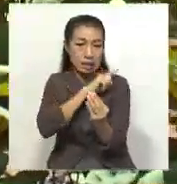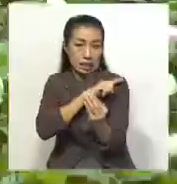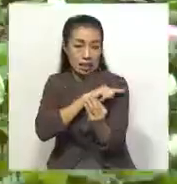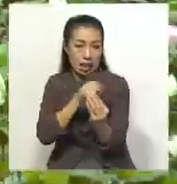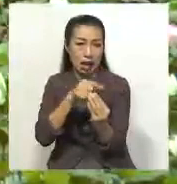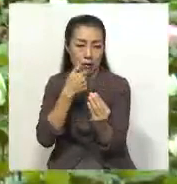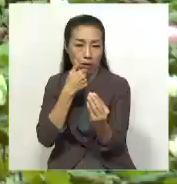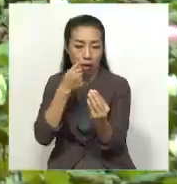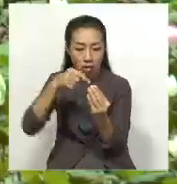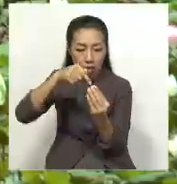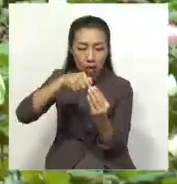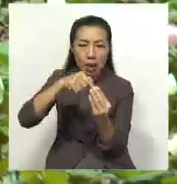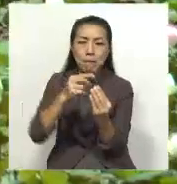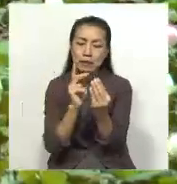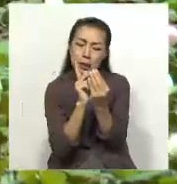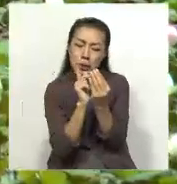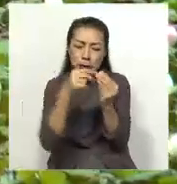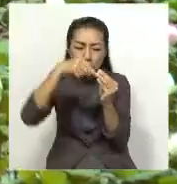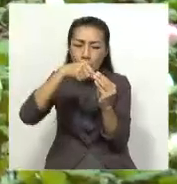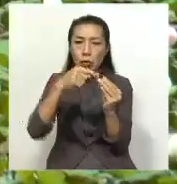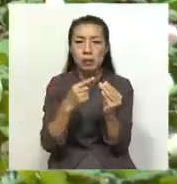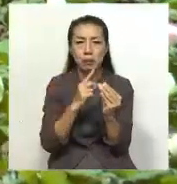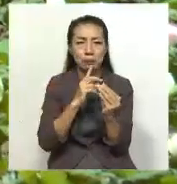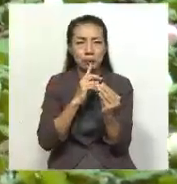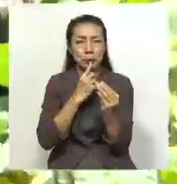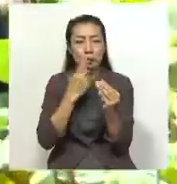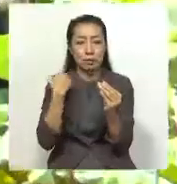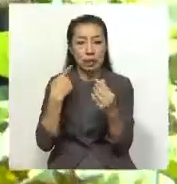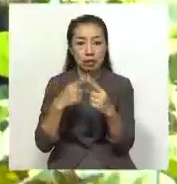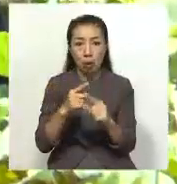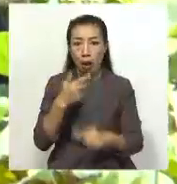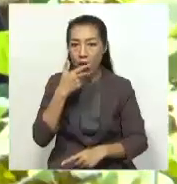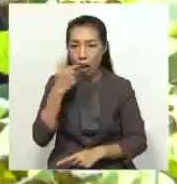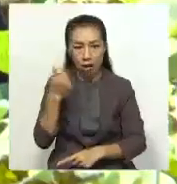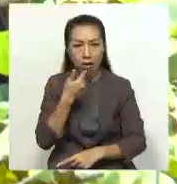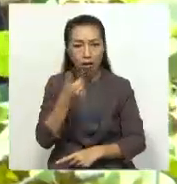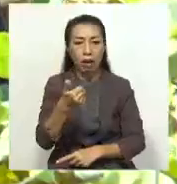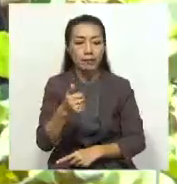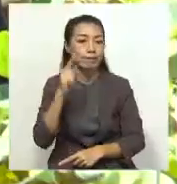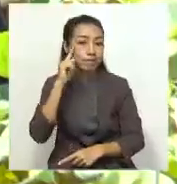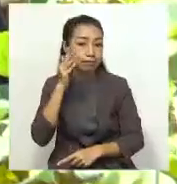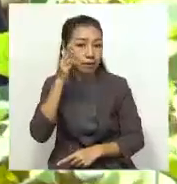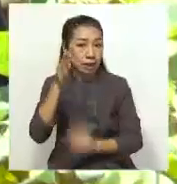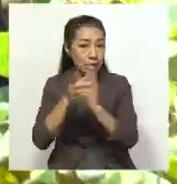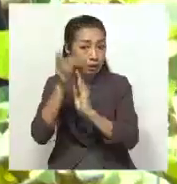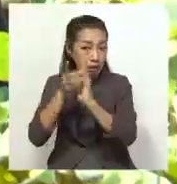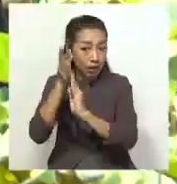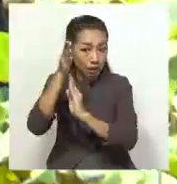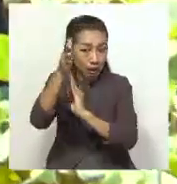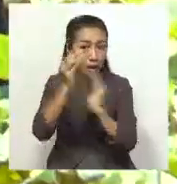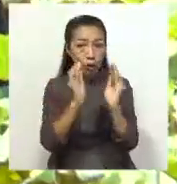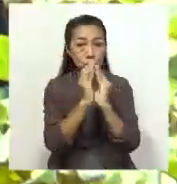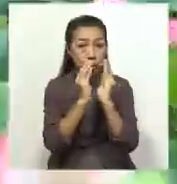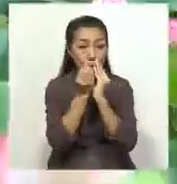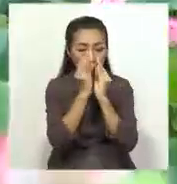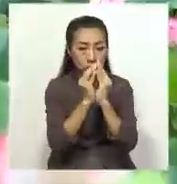น์นะคะก็บอกเป็นเสียงเดียวกันเลยว่าหวานกรอบแล้วก็อร่อยอีกไม่กี่สัปดาห์บัวชุดนี้ก็จะโรยโดยชุดใหม่ที่บ